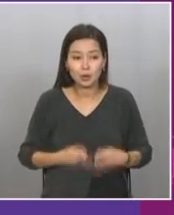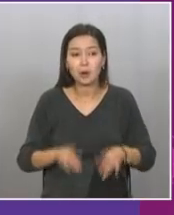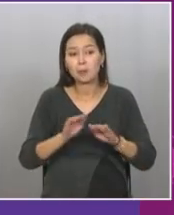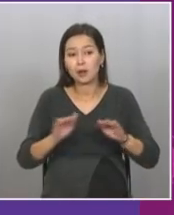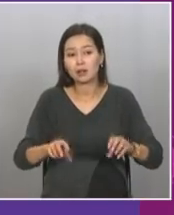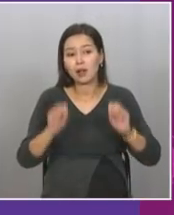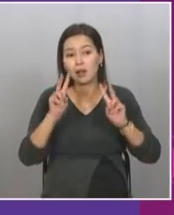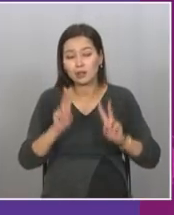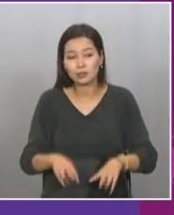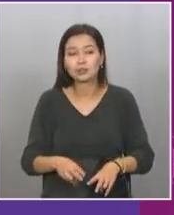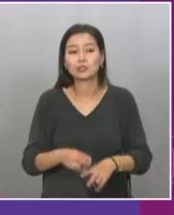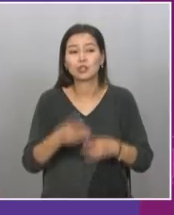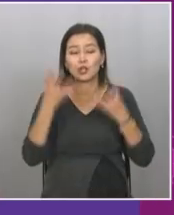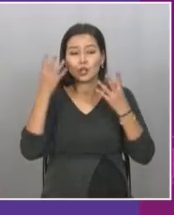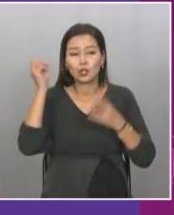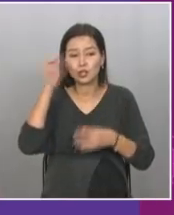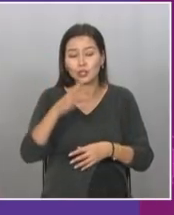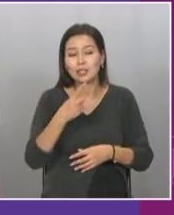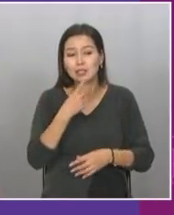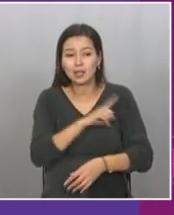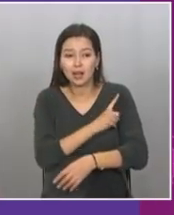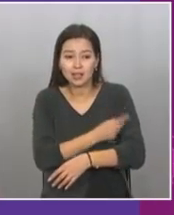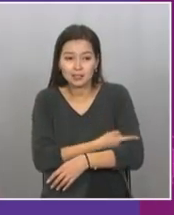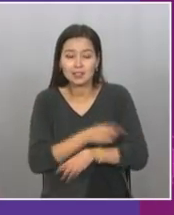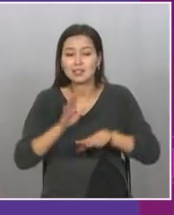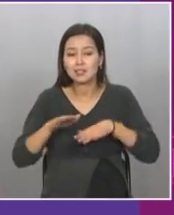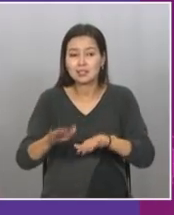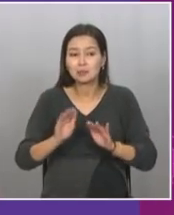Балаларға арналған «Күн тілғатты», «Теңіз баласы»